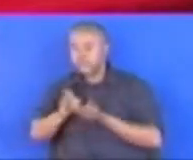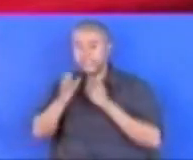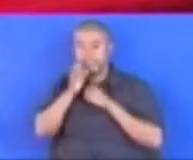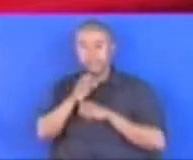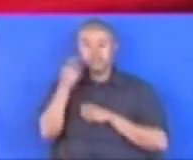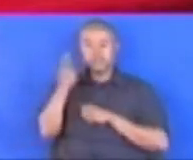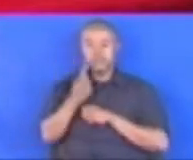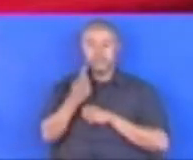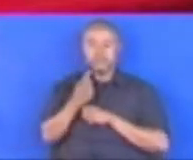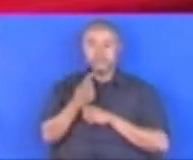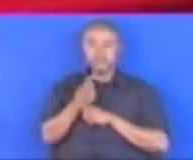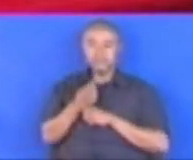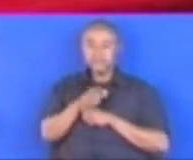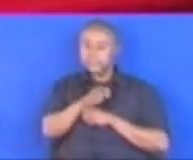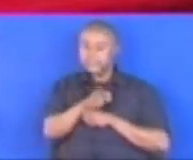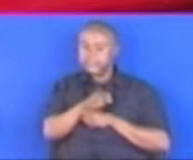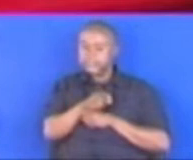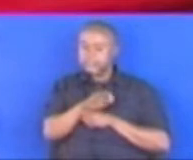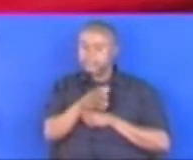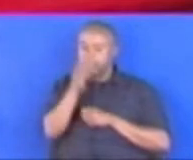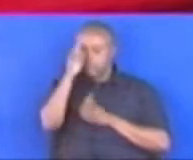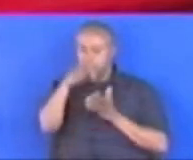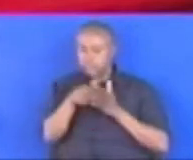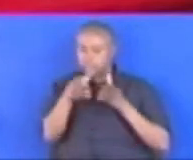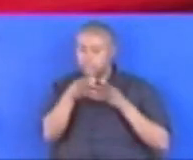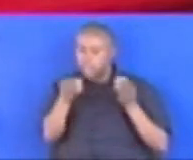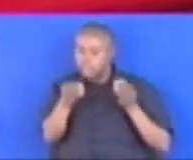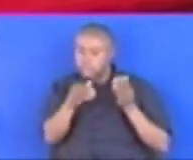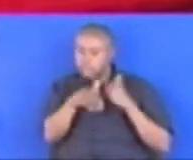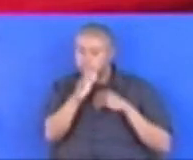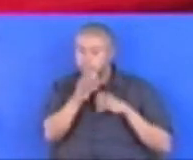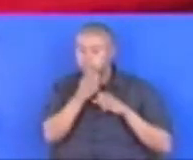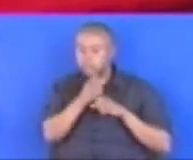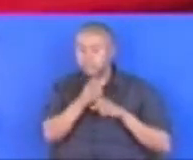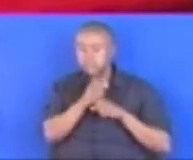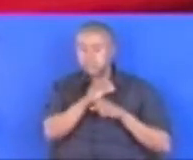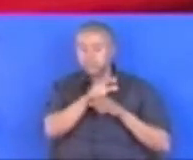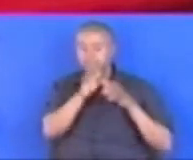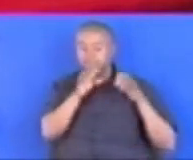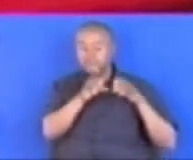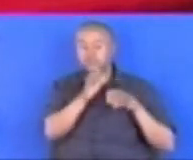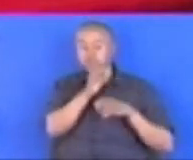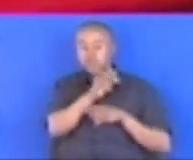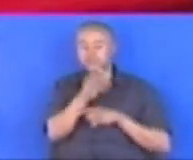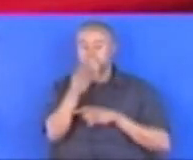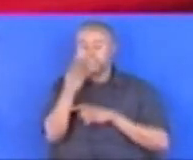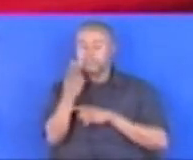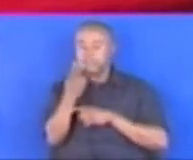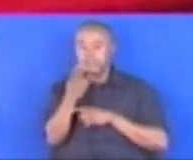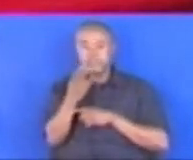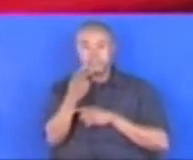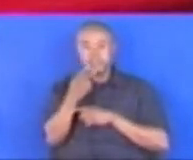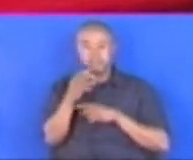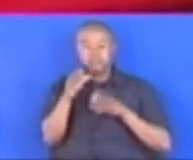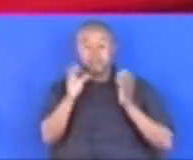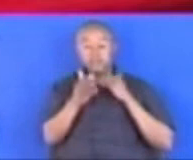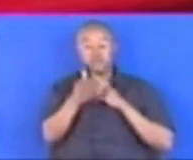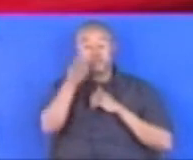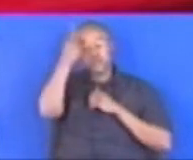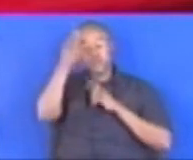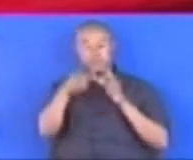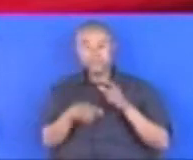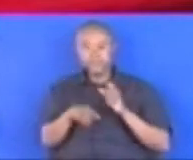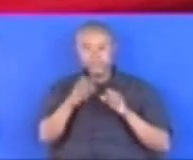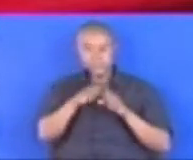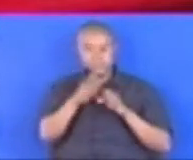ya taifa unaoathiri bajeti ya fungu namba 52. Katika uchambuzi huo kamati imebaini yafuatayo. Mheshimiwa Naibu Spika,